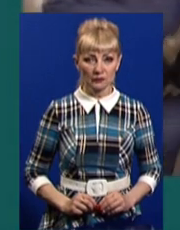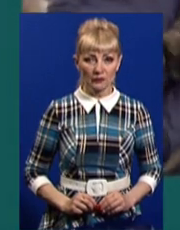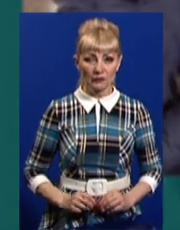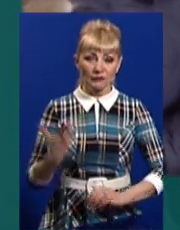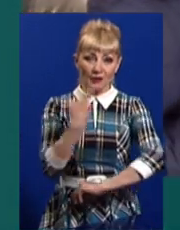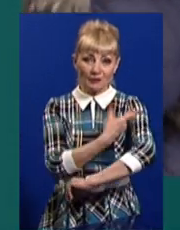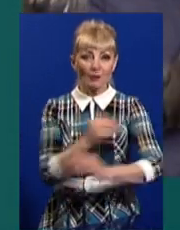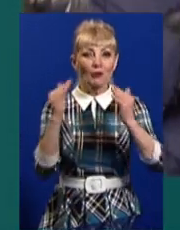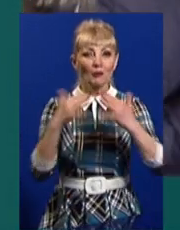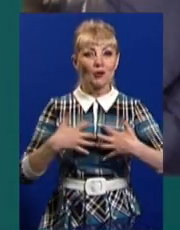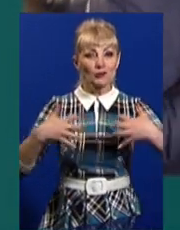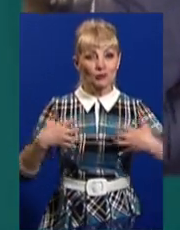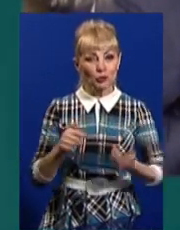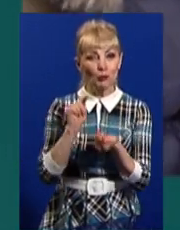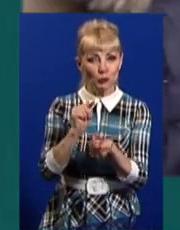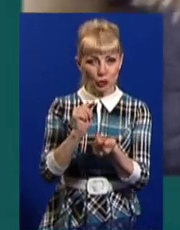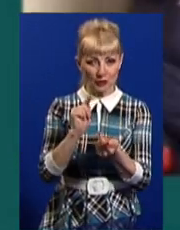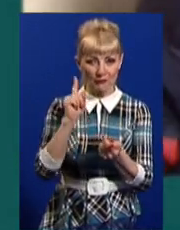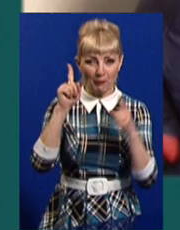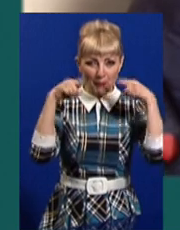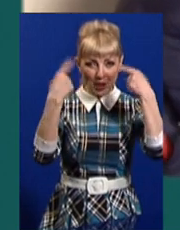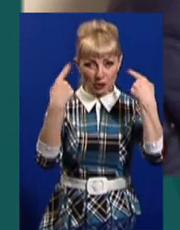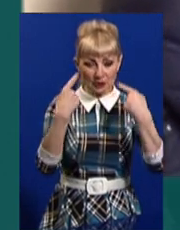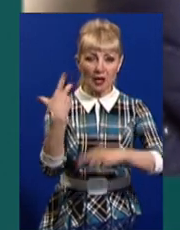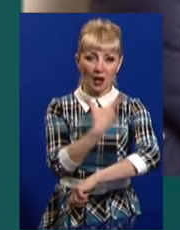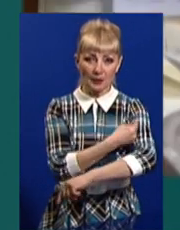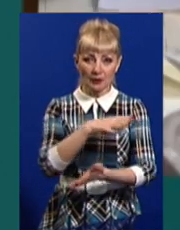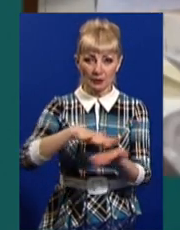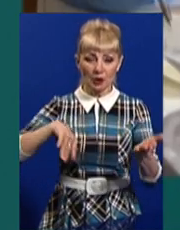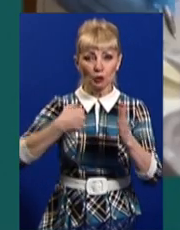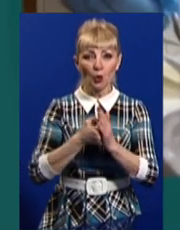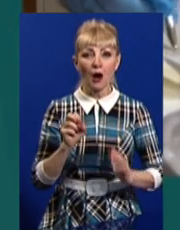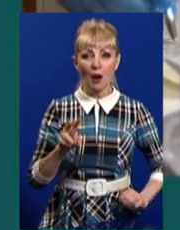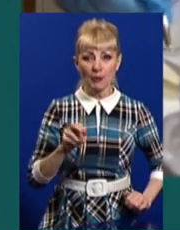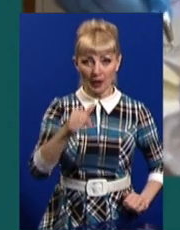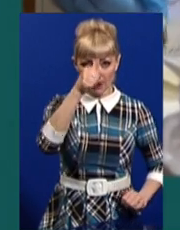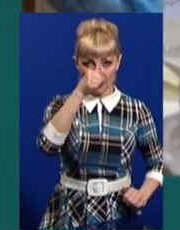Щеплення домашніх тварин проти сказу. Вакцинація триватиме до квітня.